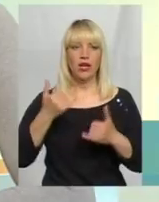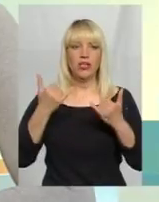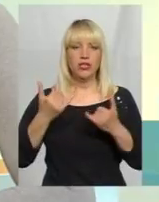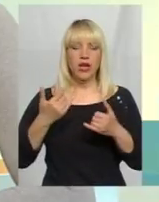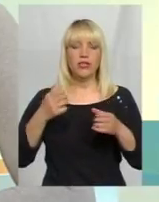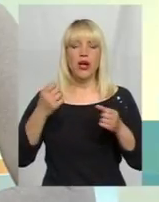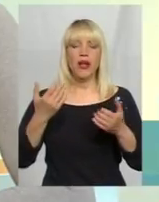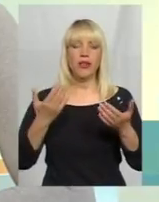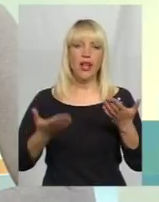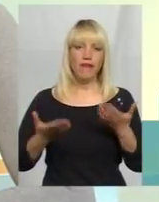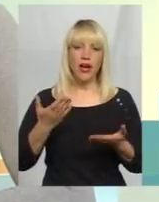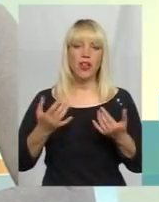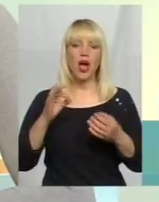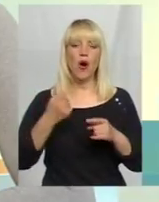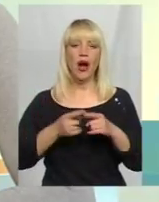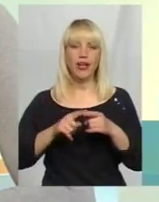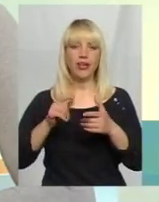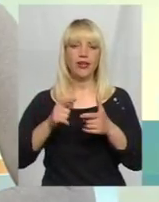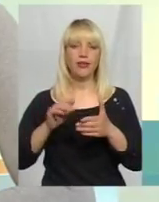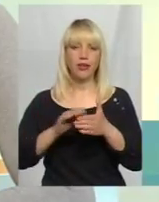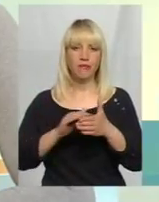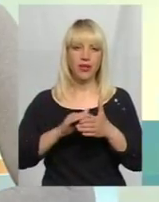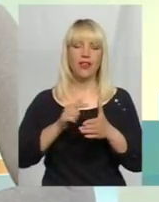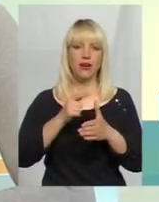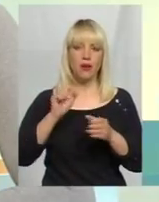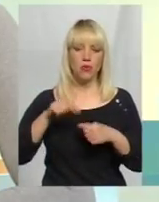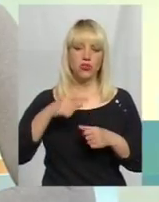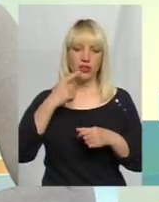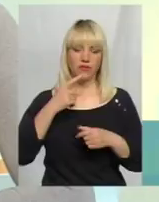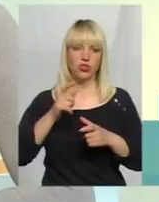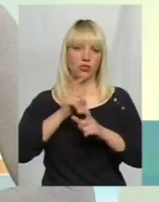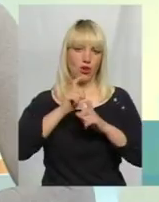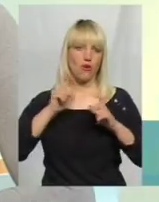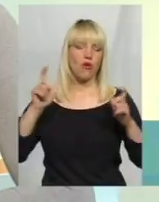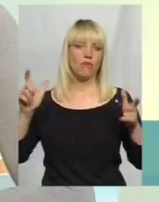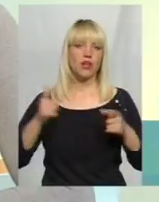о них можно говорить громко. Наталья Тарашевская, она была студенткой